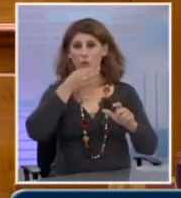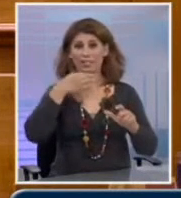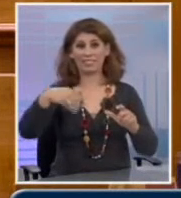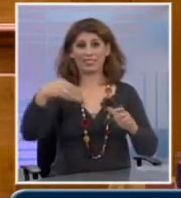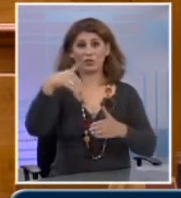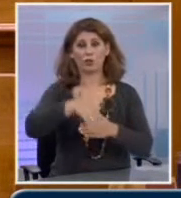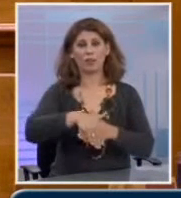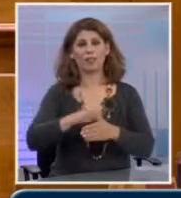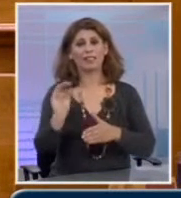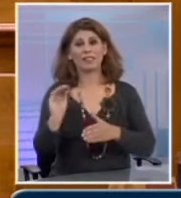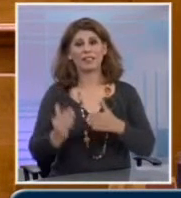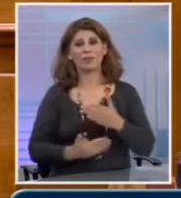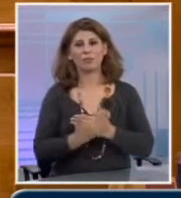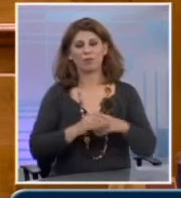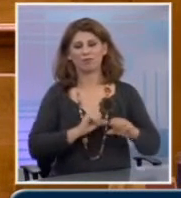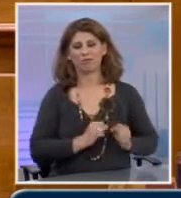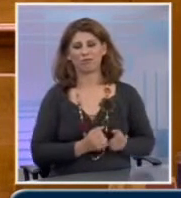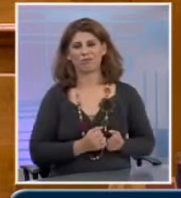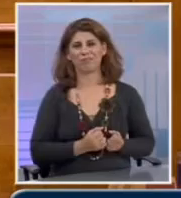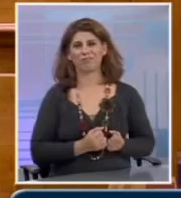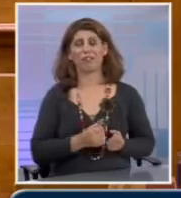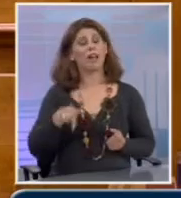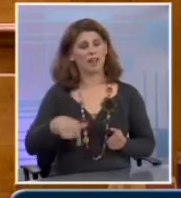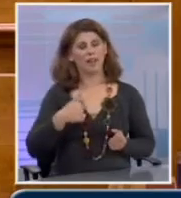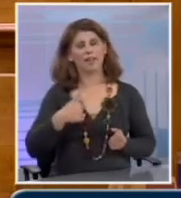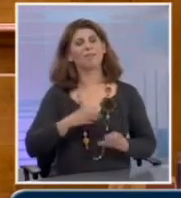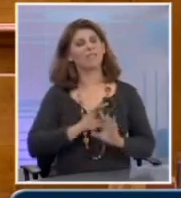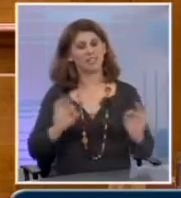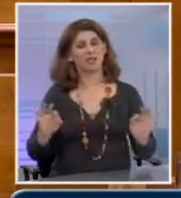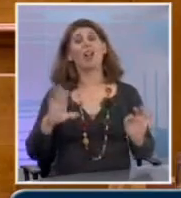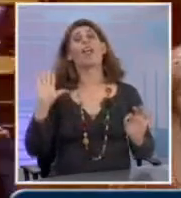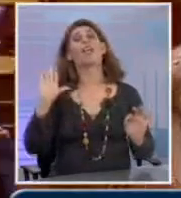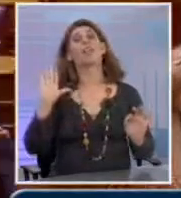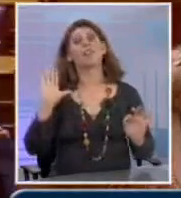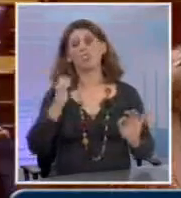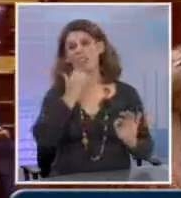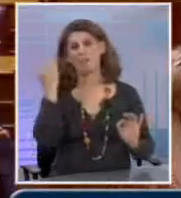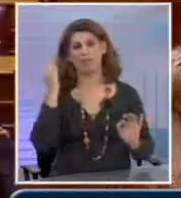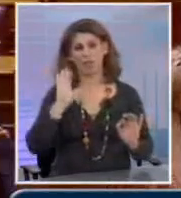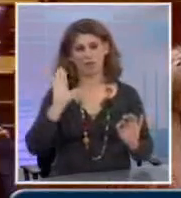την Τετάρτη το πρωί θα μετανιώσετε. Εμείς σας βεβαιώνω ότι δεν θα μετανιώσουμε.